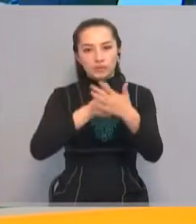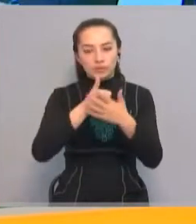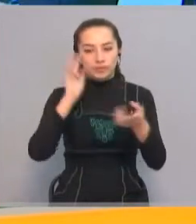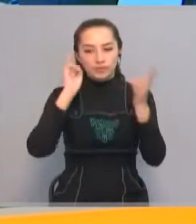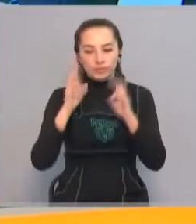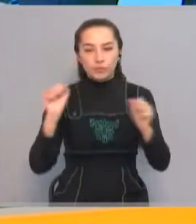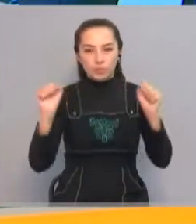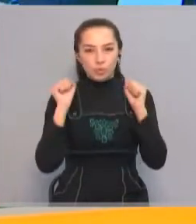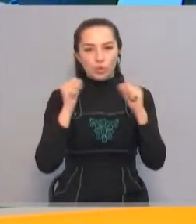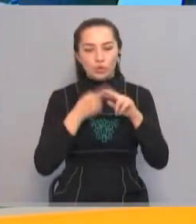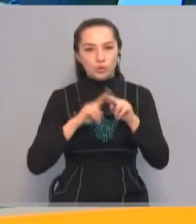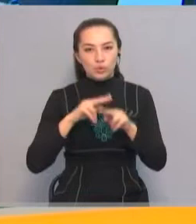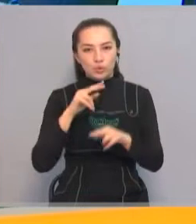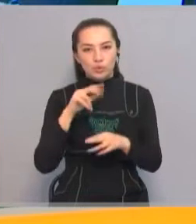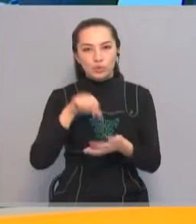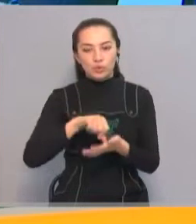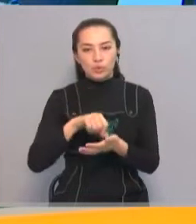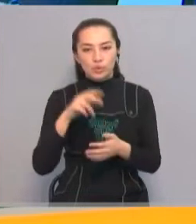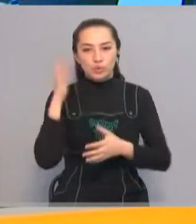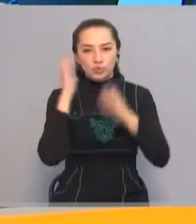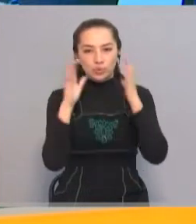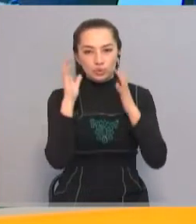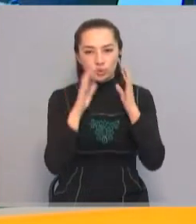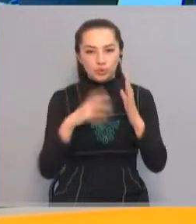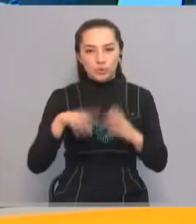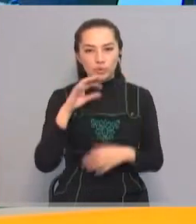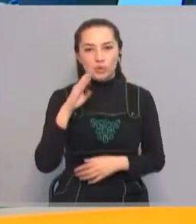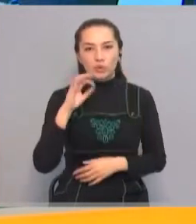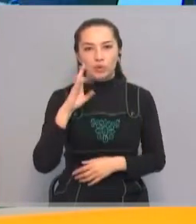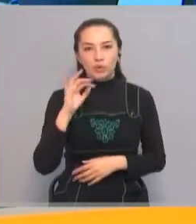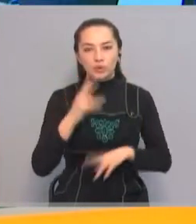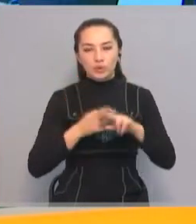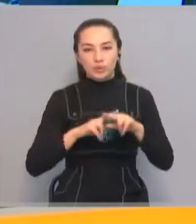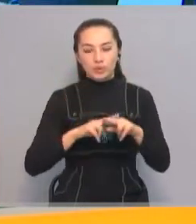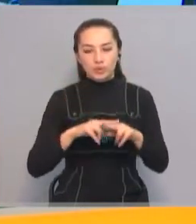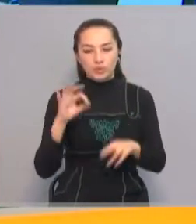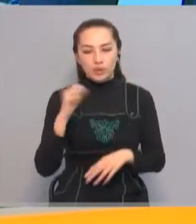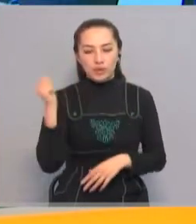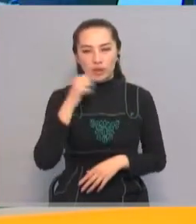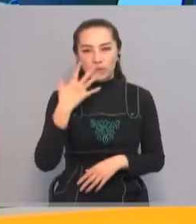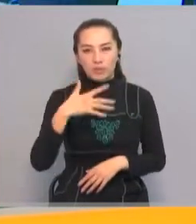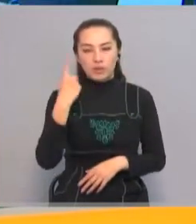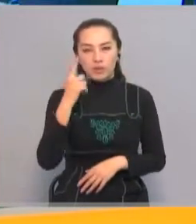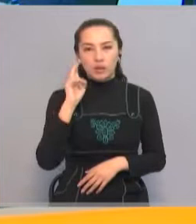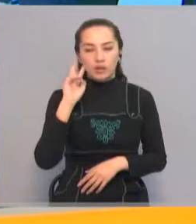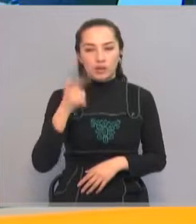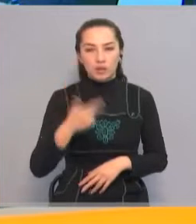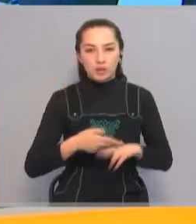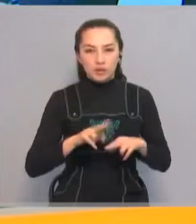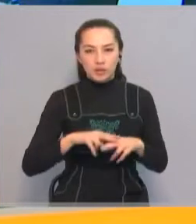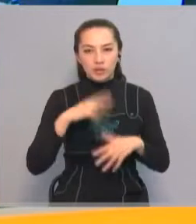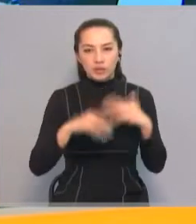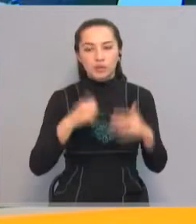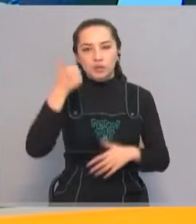айналған спортшыларымыз аталмыш оқу орнының студенттері. Ал Токио Олимпиадасының қола жүлдегері, 51 келі салмақтағы әлем чемпионы